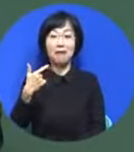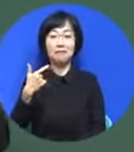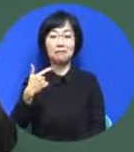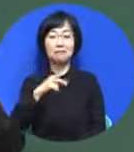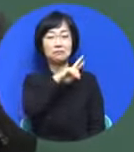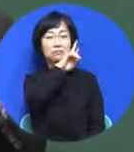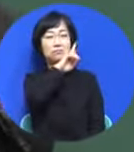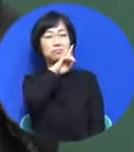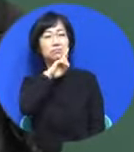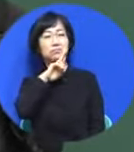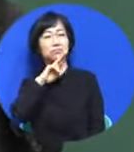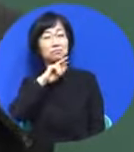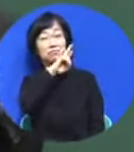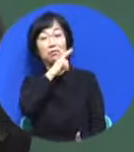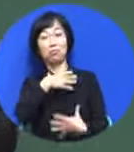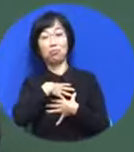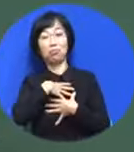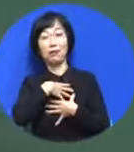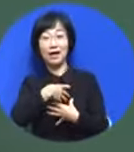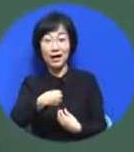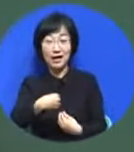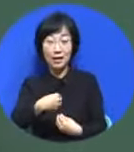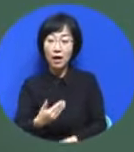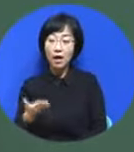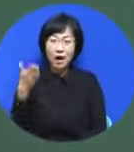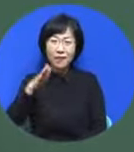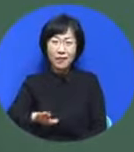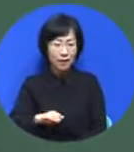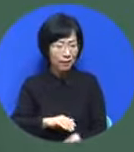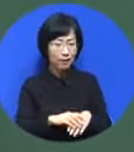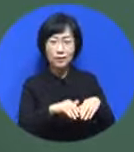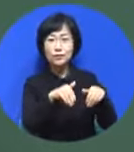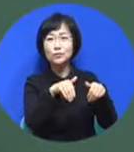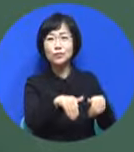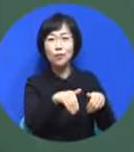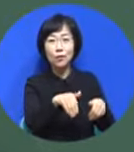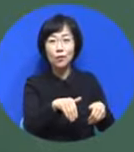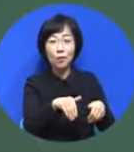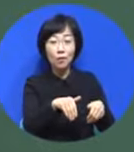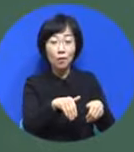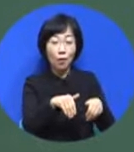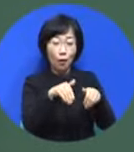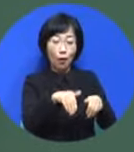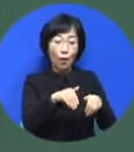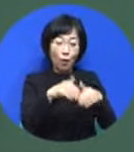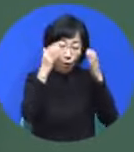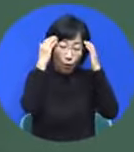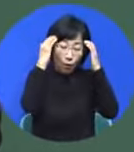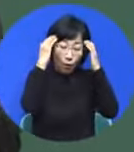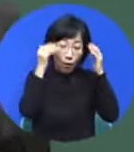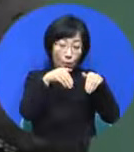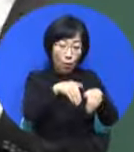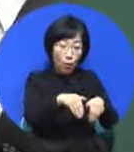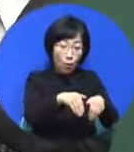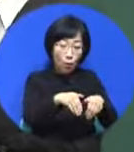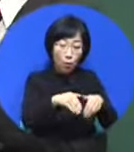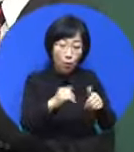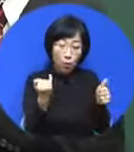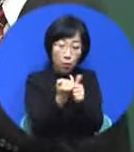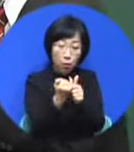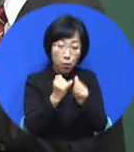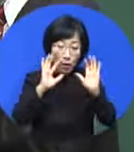누리는데 아주 이 상놈들 이 종들은요 그냥 애기나도 또 종이야. Now the high class people